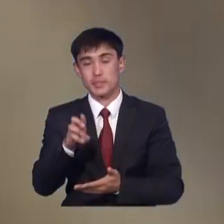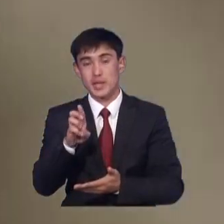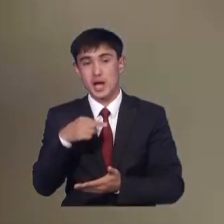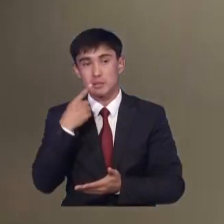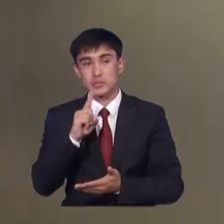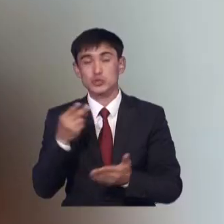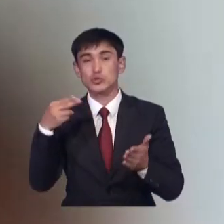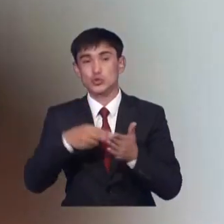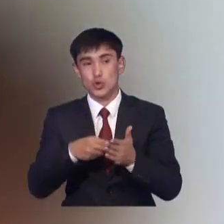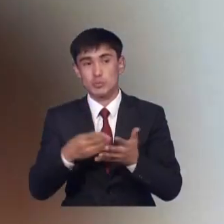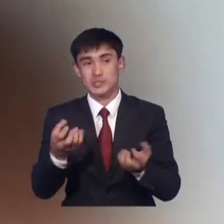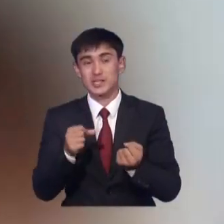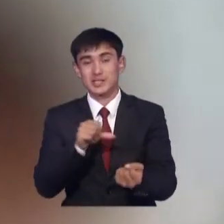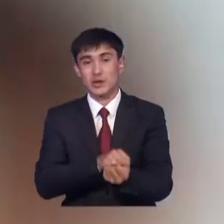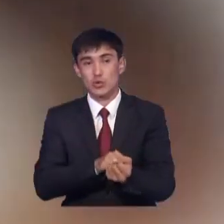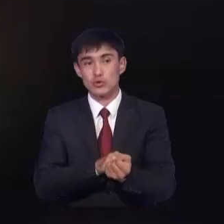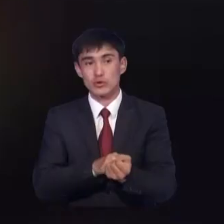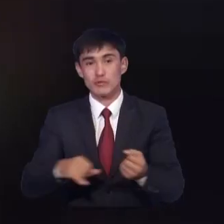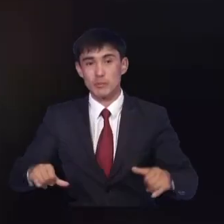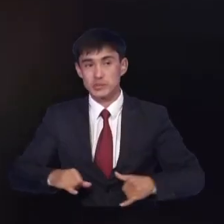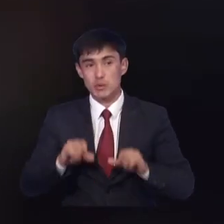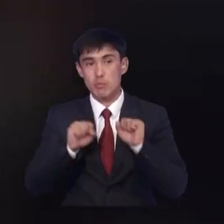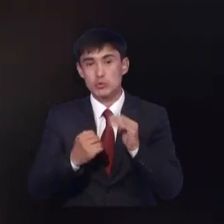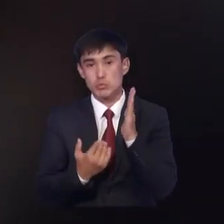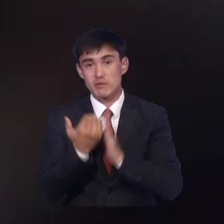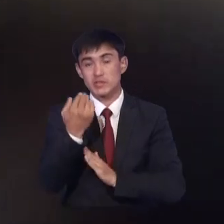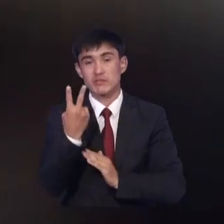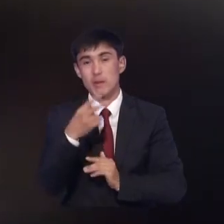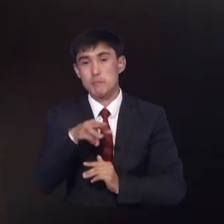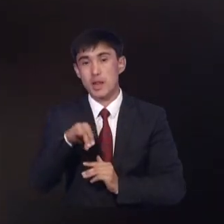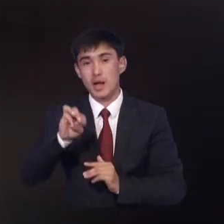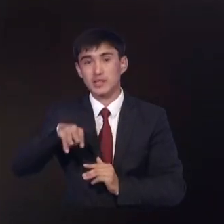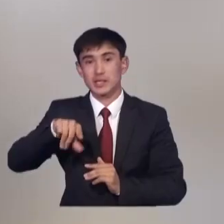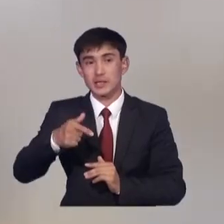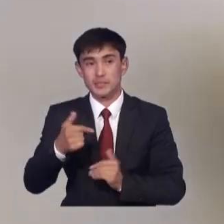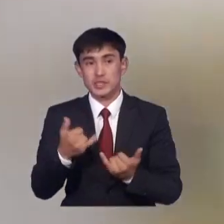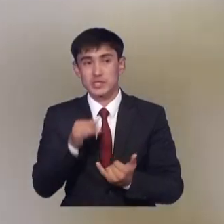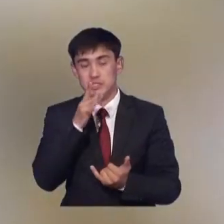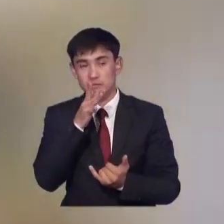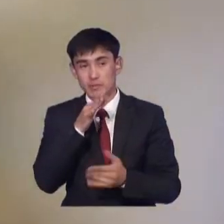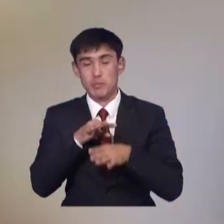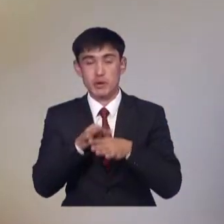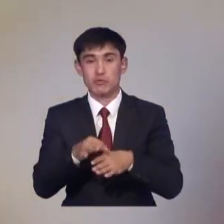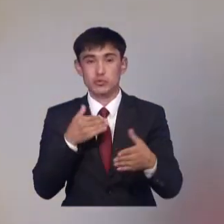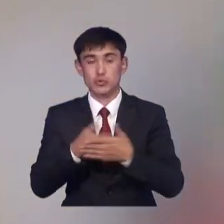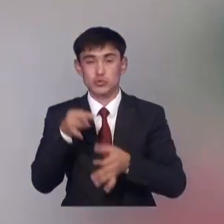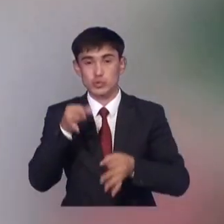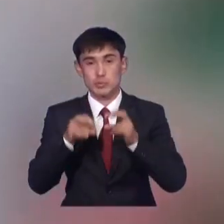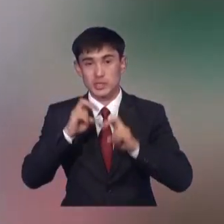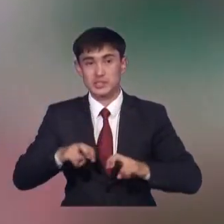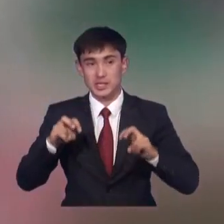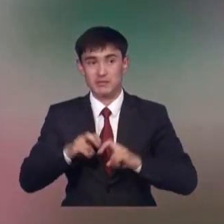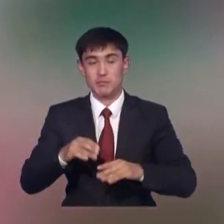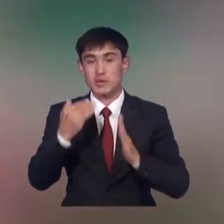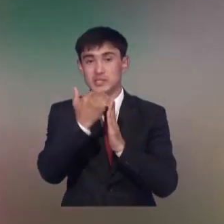что стоимость изъятых наркотиков на черном рынке может превышать 2 миллиарда тенге. В настоящее время проводится досудебное расследование